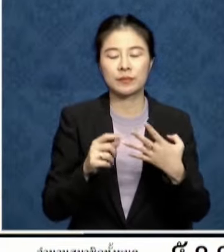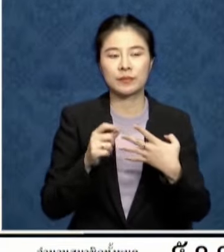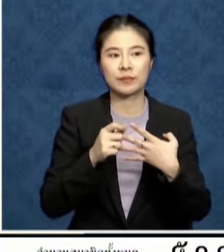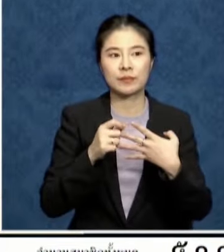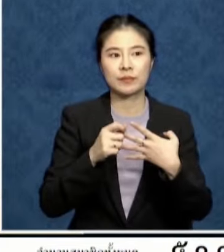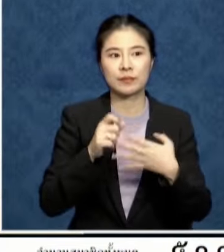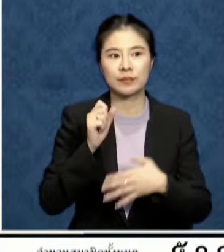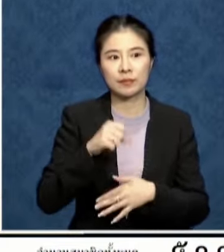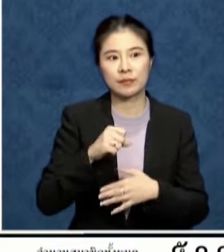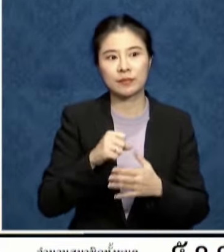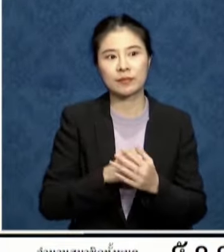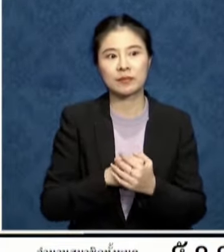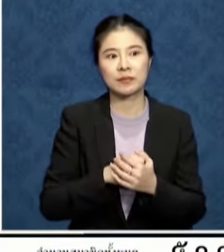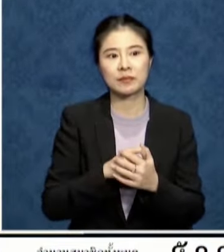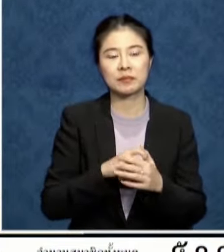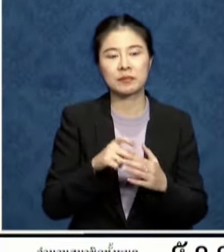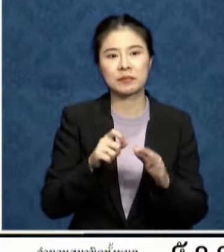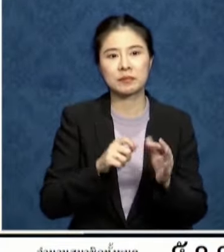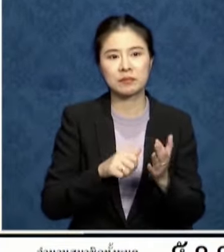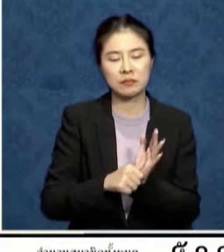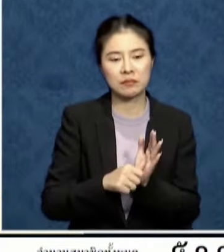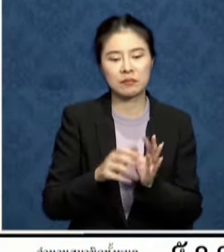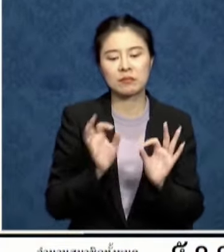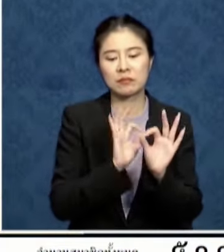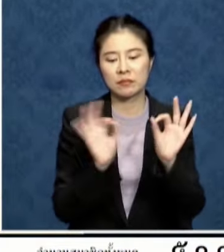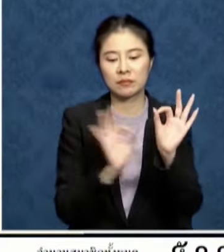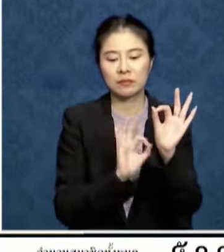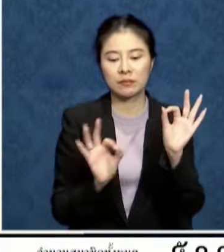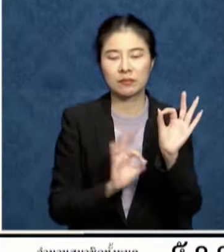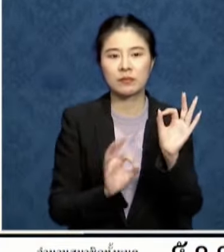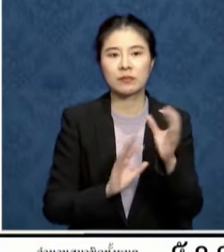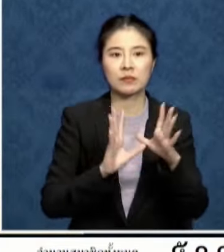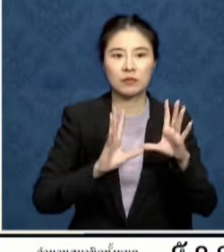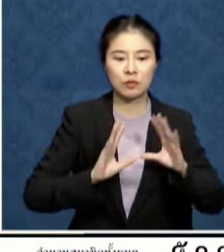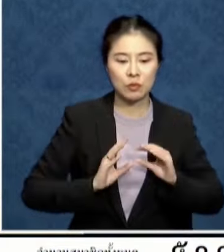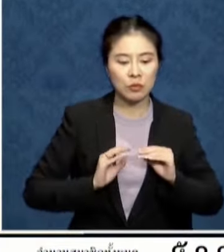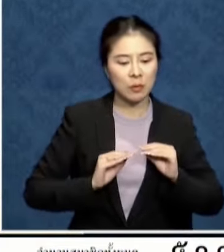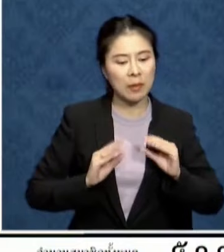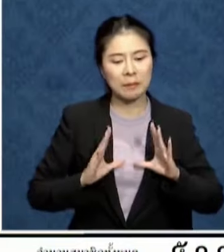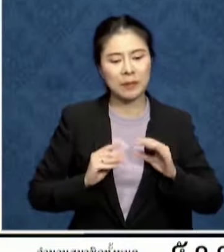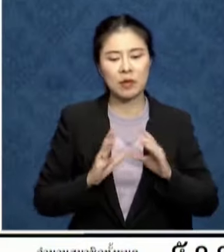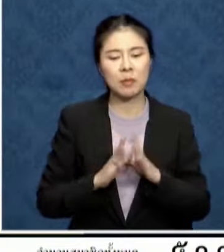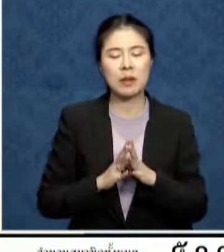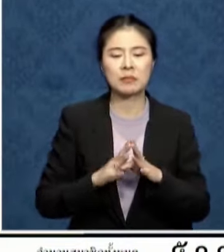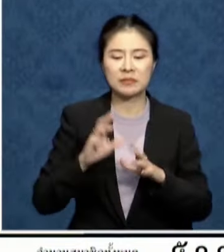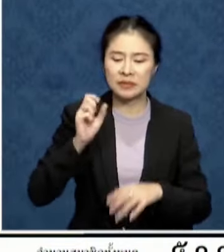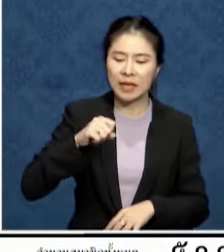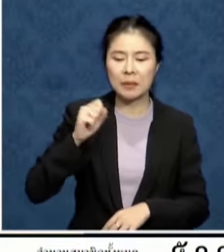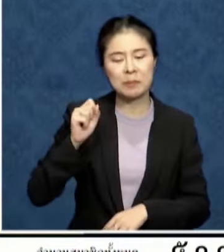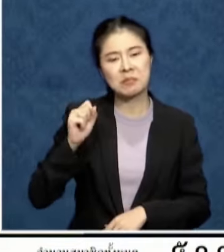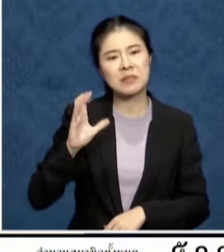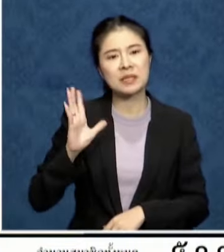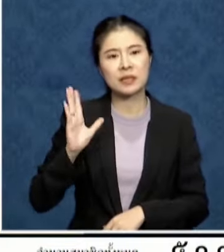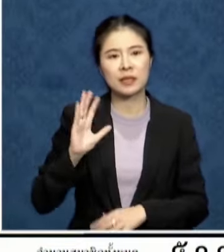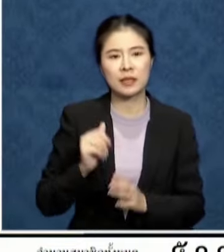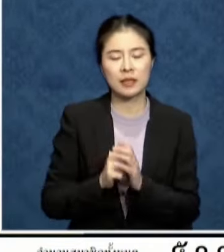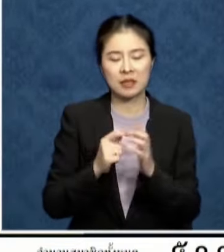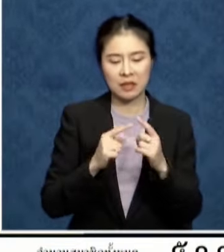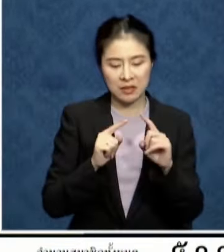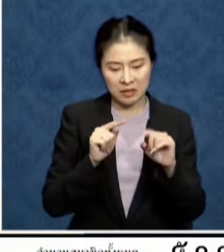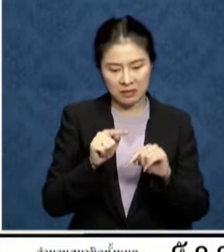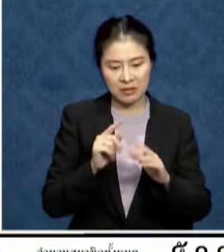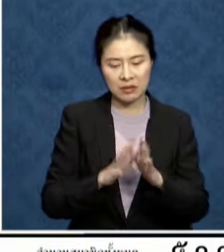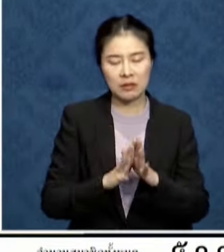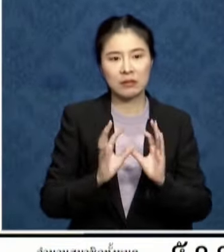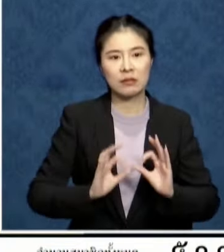ปได้หรือไม่ที่จะทำให้ข้อความที่อยู่ใน2ตัวเลือกนั้นไม่ใช่ข้อความที่เขียนแค่ว่าเห็นด้วยกับไม่เห็นด้วยประเด็นนี้ฟังผิวเผินอาจจะดูเหมือนเป็นเรื่องเล็กนะครับแต่ผมยกตัวอย่